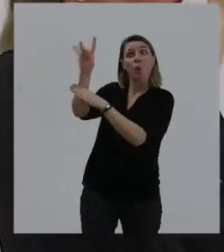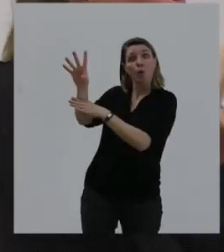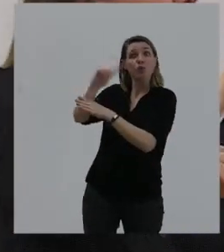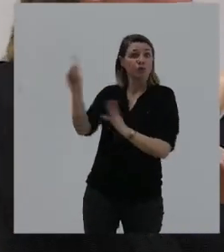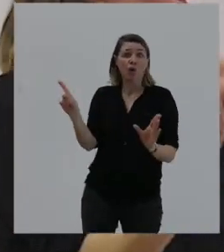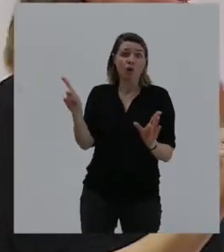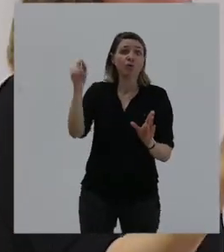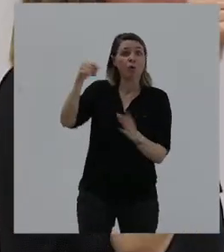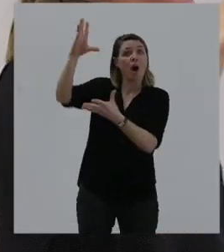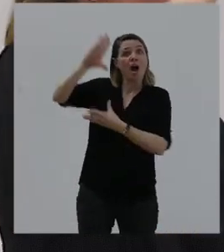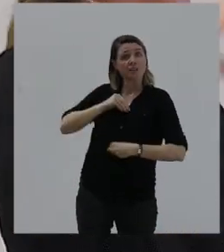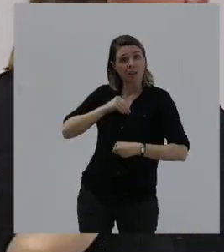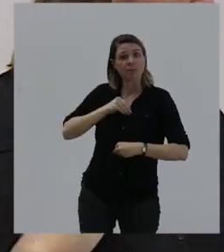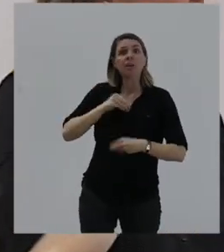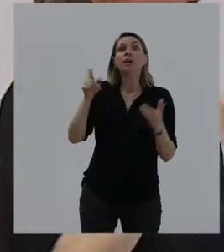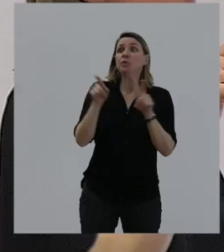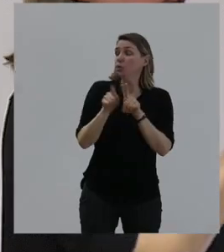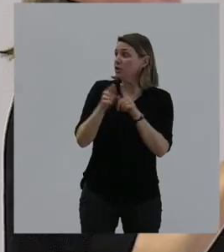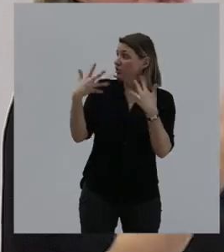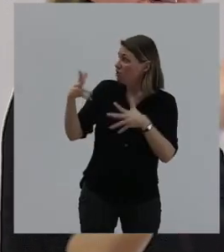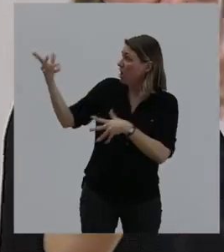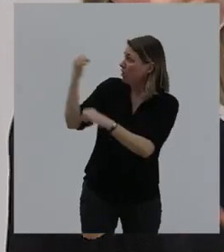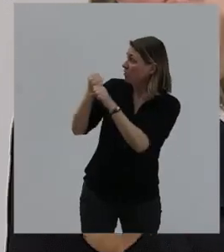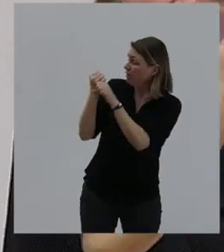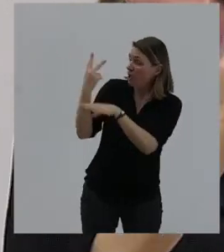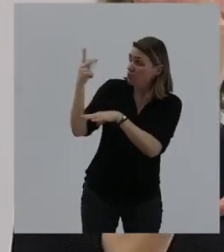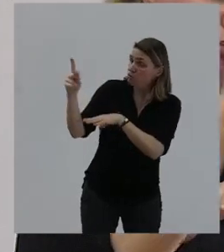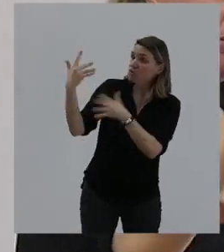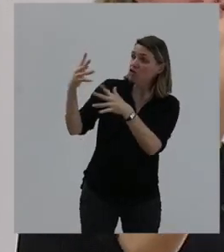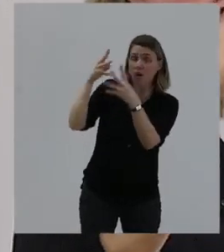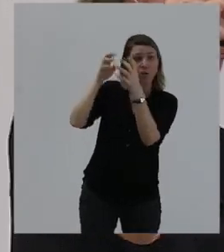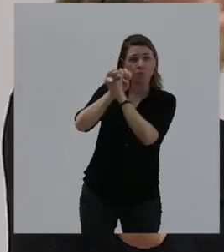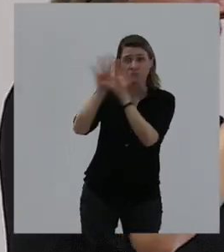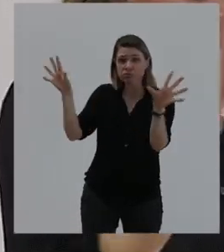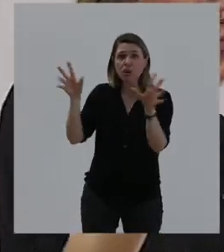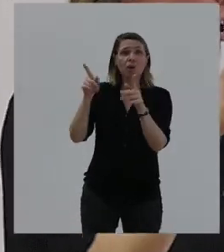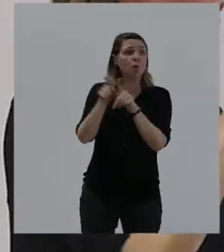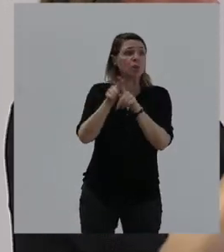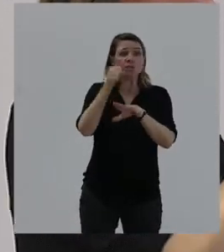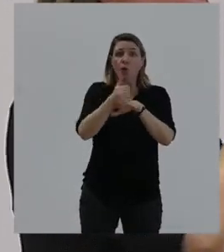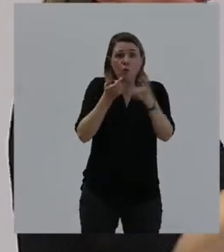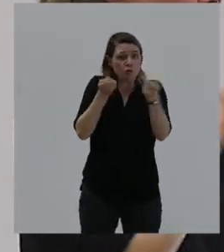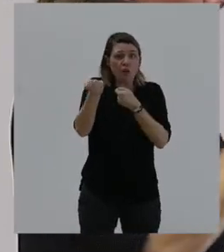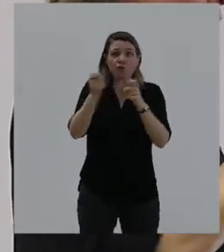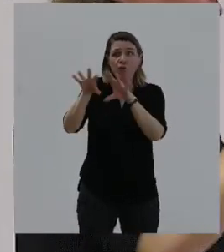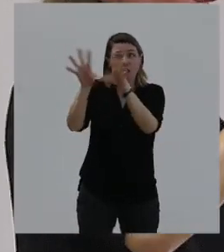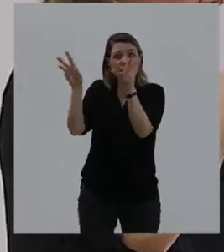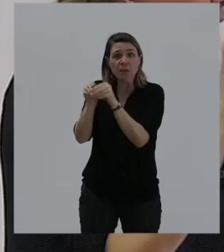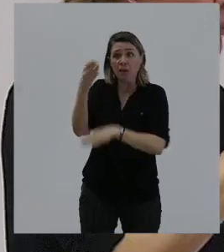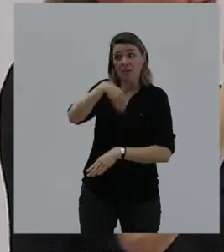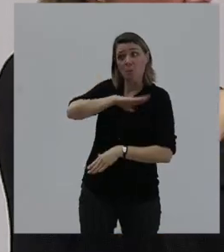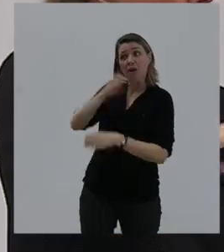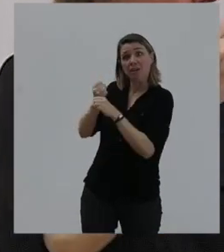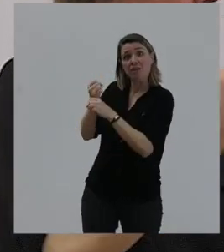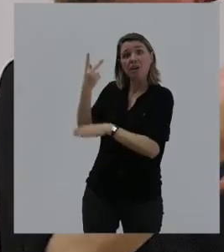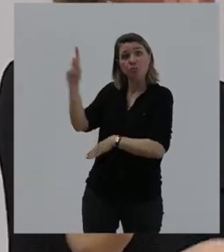diversité, au contraire. Et là on va pouvoir s'appuyer sur le travail que vous avez mené en matière de transparence, en matière de gouvernance des équipes, et c'est bien grâce à ce travail-là